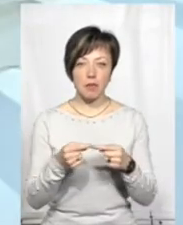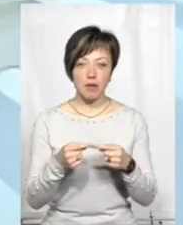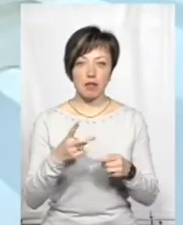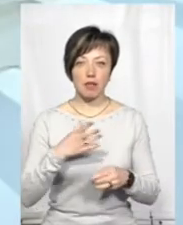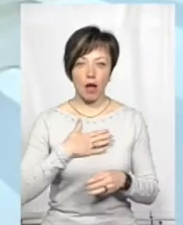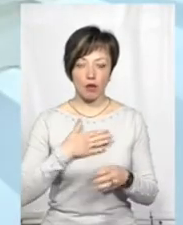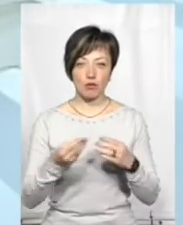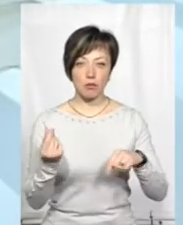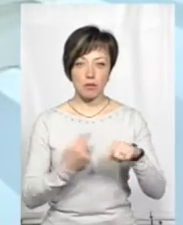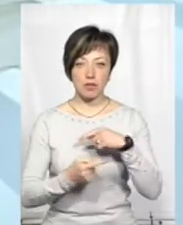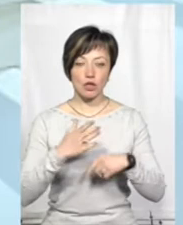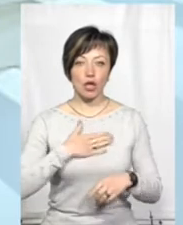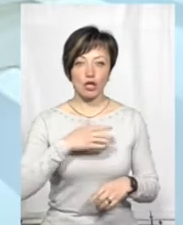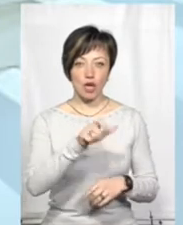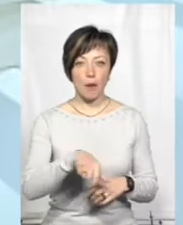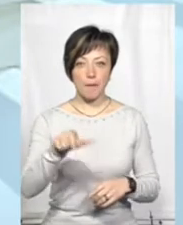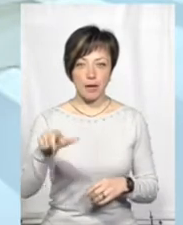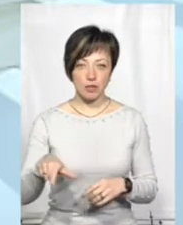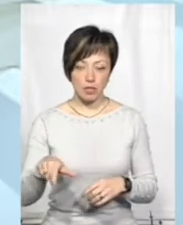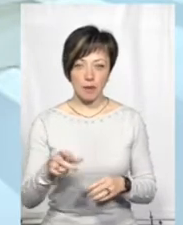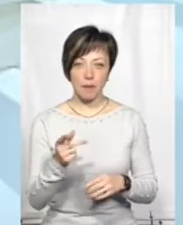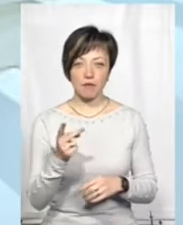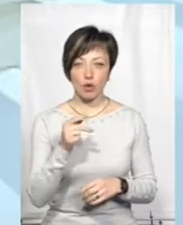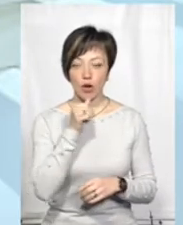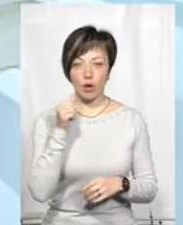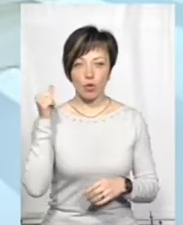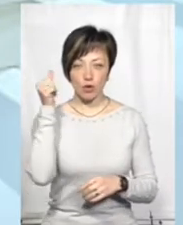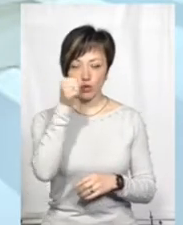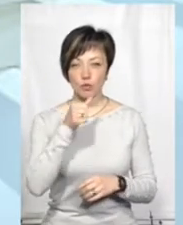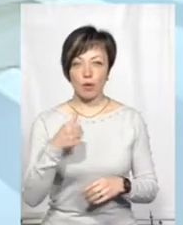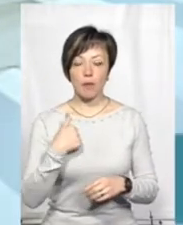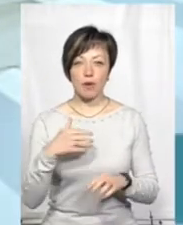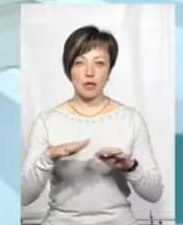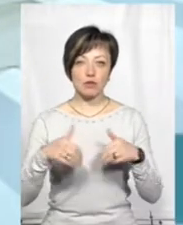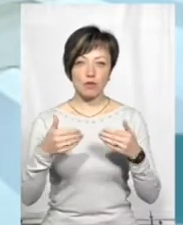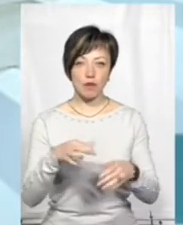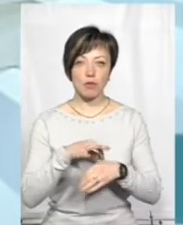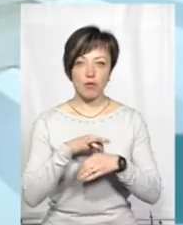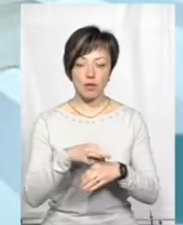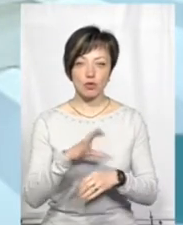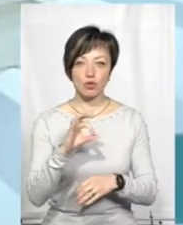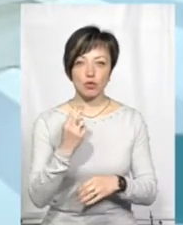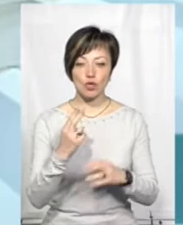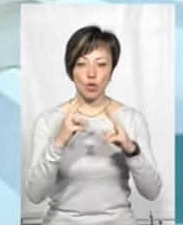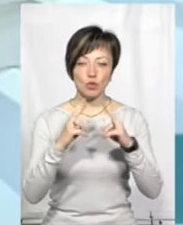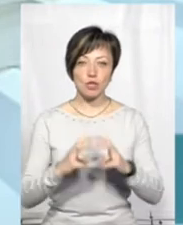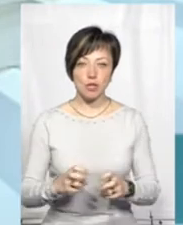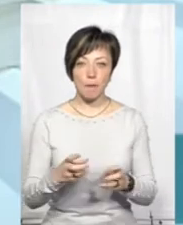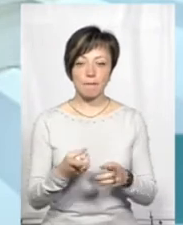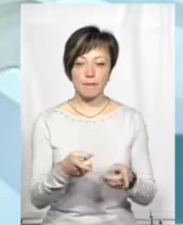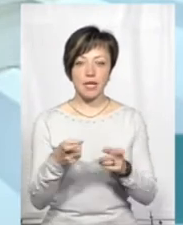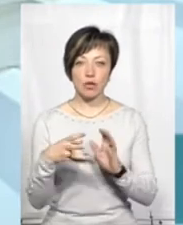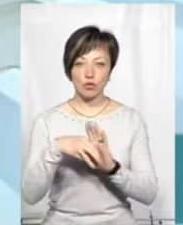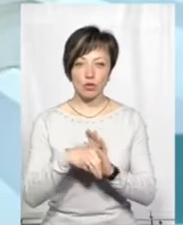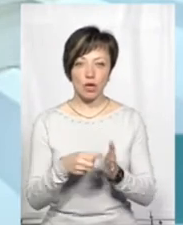скажімо так, нашого бізнесу, наших мешканців. Півтора роки тому ми ініціювали проведення соціологічного дослідження, ми